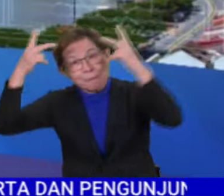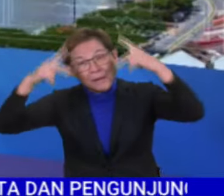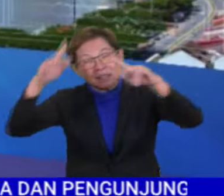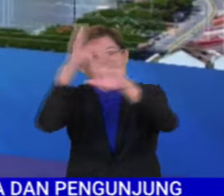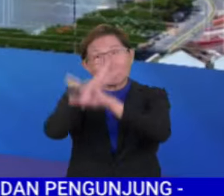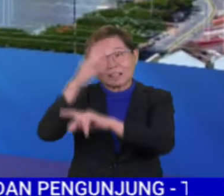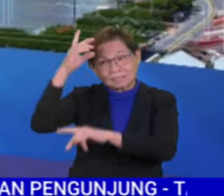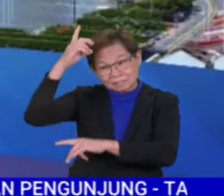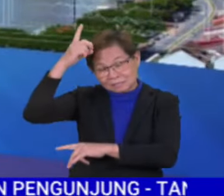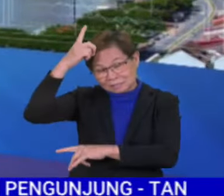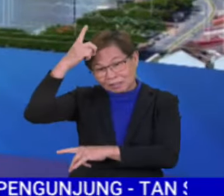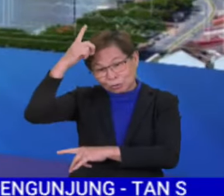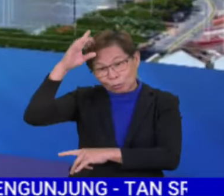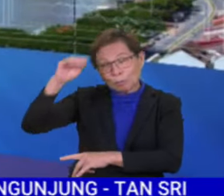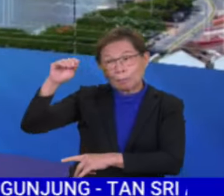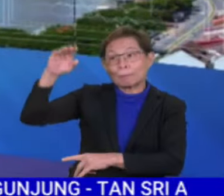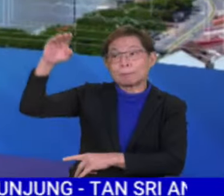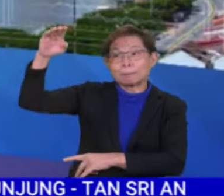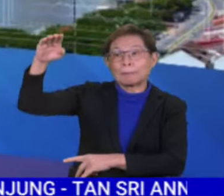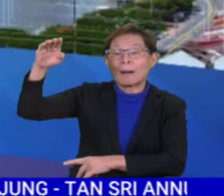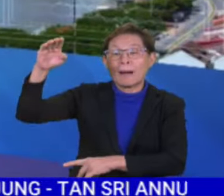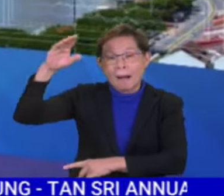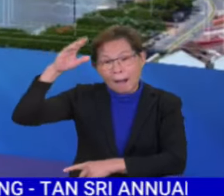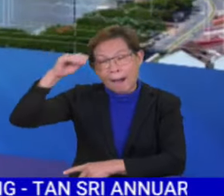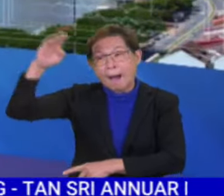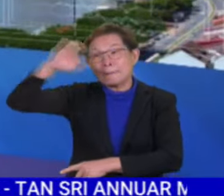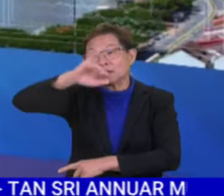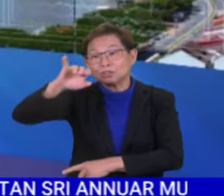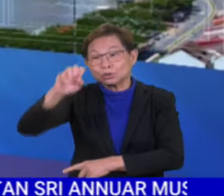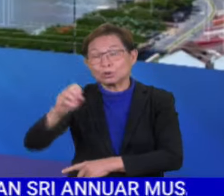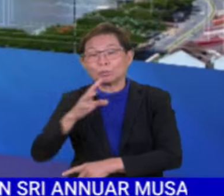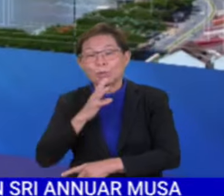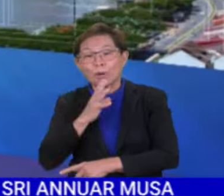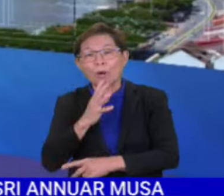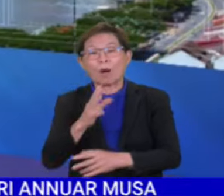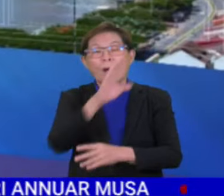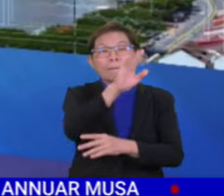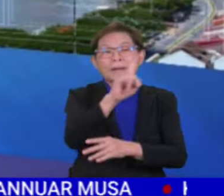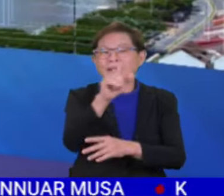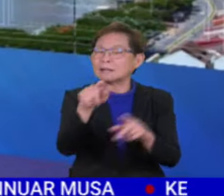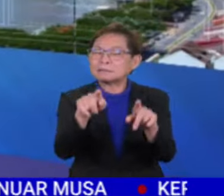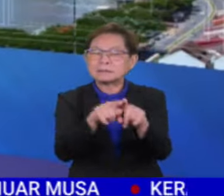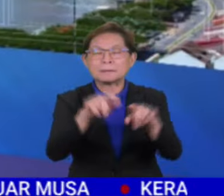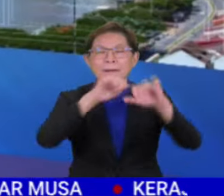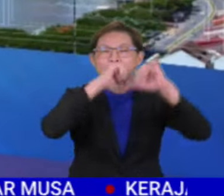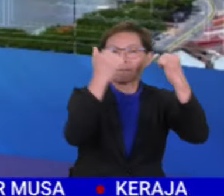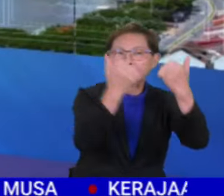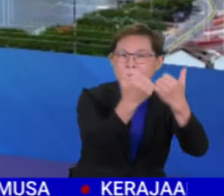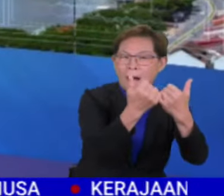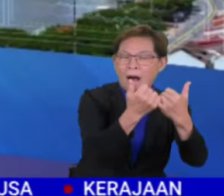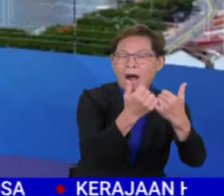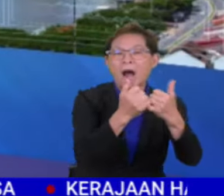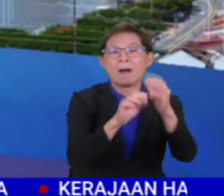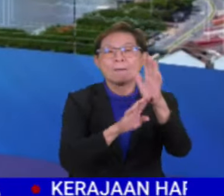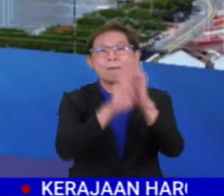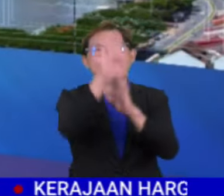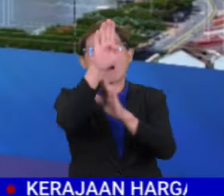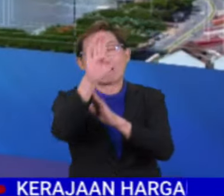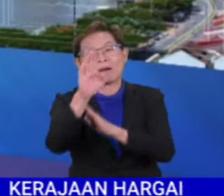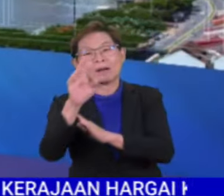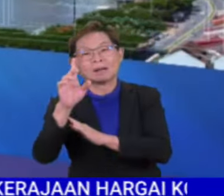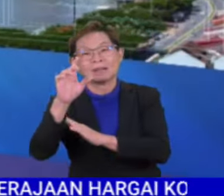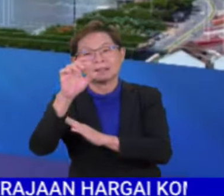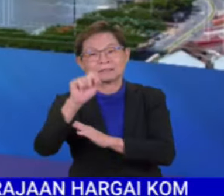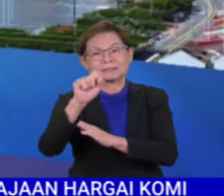Patinggi Tan Sri Abang Johari Tun Openg berkata, penubuhan Bida sama seperti agensi pembangunan Sri Aman Development SADA,